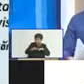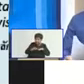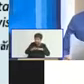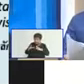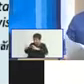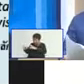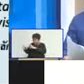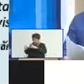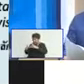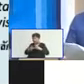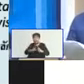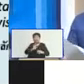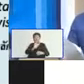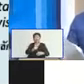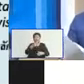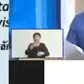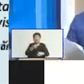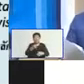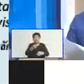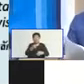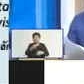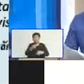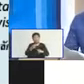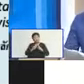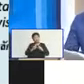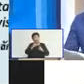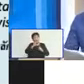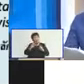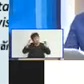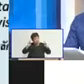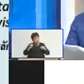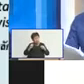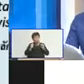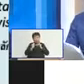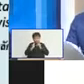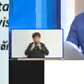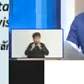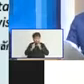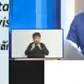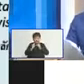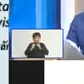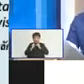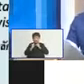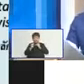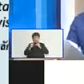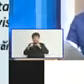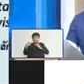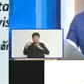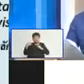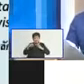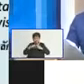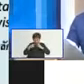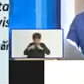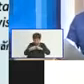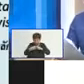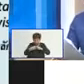จะเป็นสปายนะครับของทางรัฐบาลเวียดนามเหนือในช่วงเวลาดังกล่าวนะครับเพราะฉะนั้นเนี่ยก็เลยมีการผูกโยงชนก